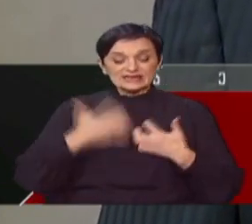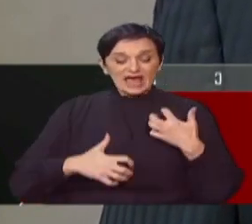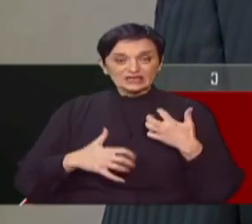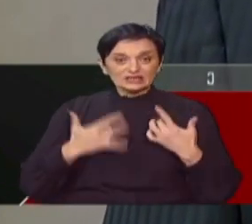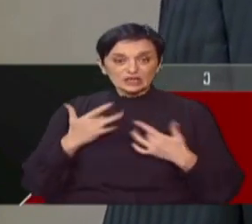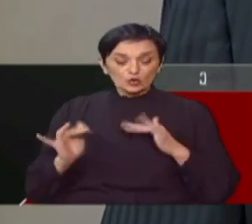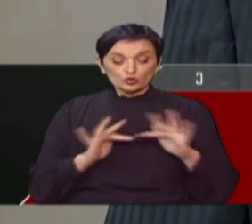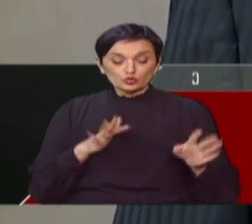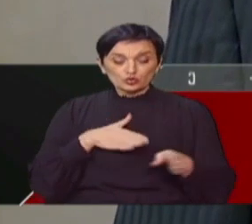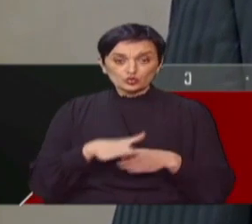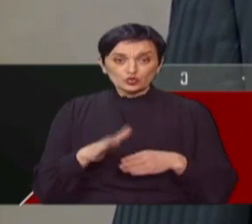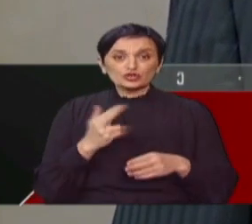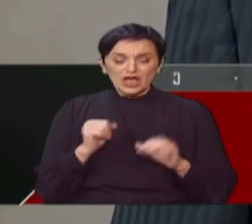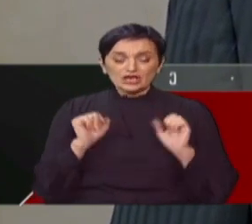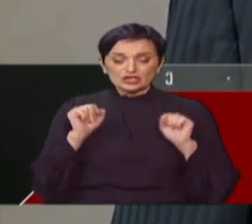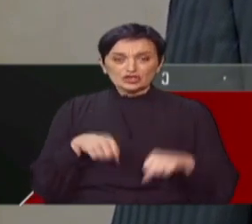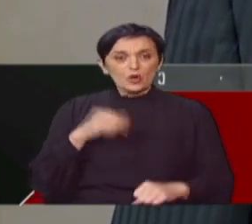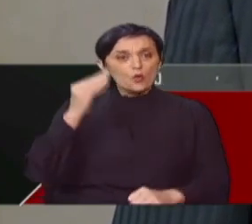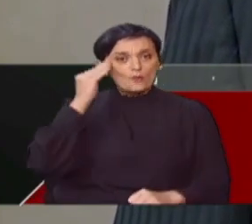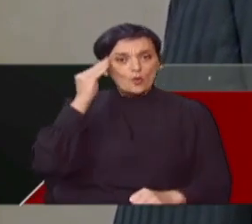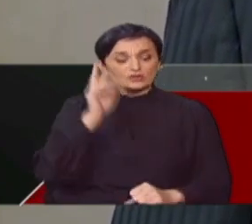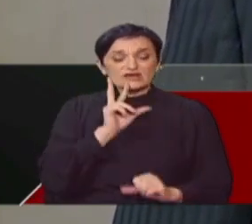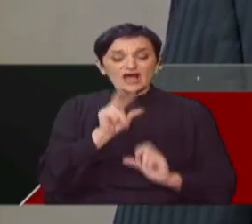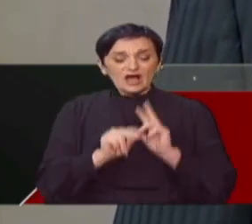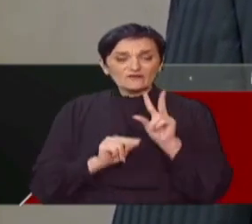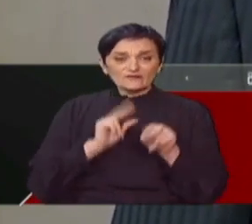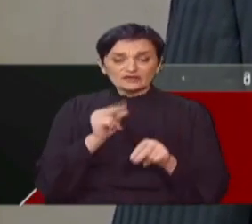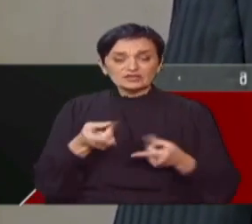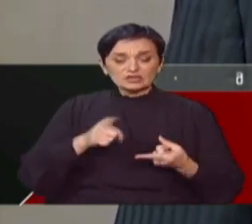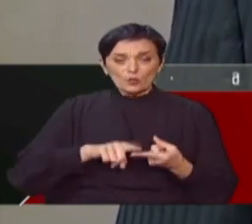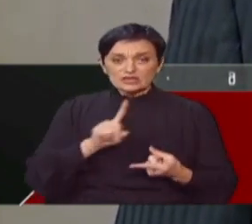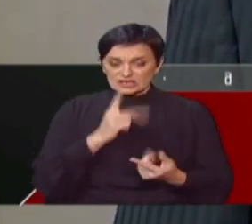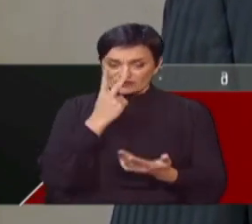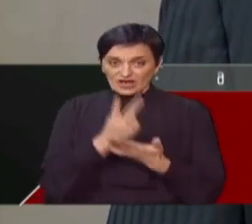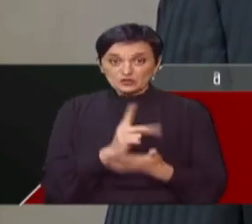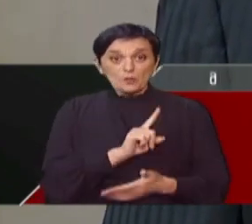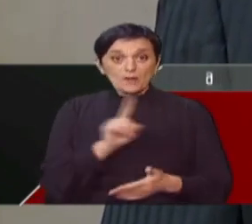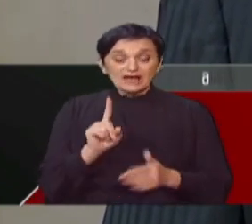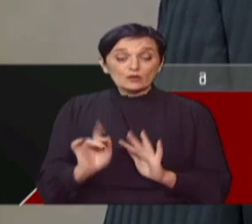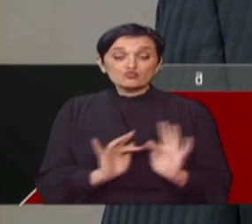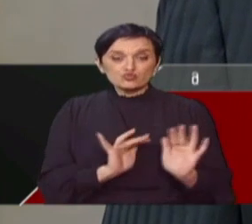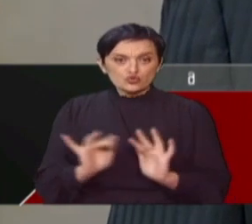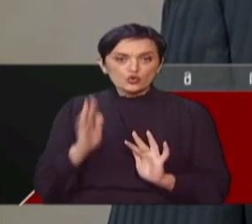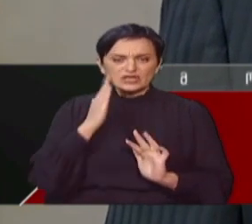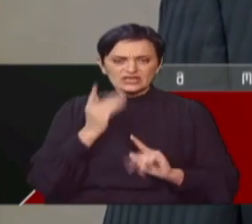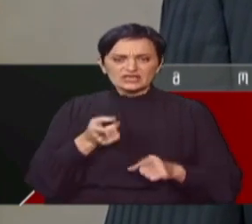როლი შევასრულოთ და შესაძლოა მოსაზრებები გამოვთქვათ იმის თაობაზე, რასაც ხედავთ, მაგრამ ეს პროცესი